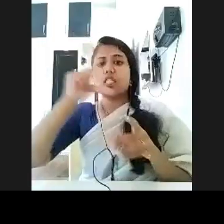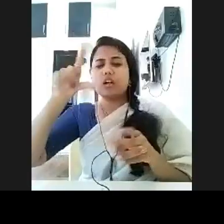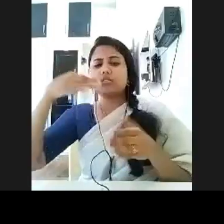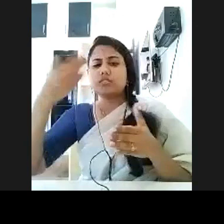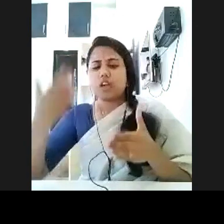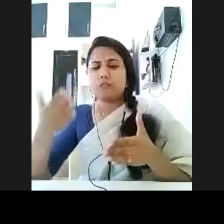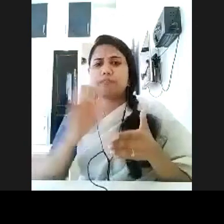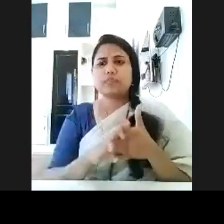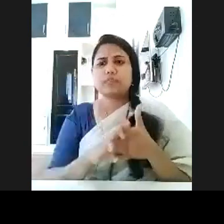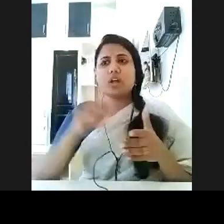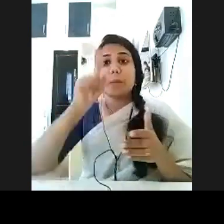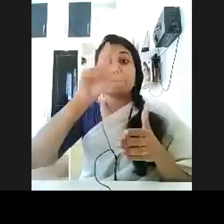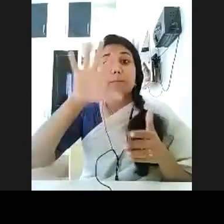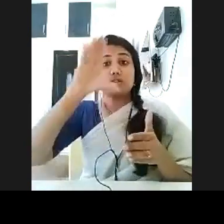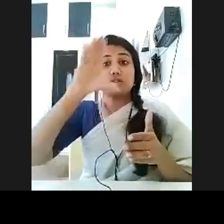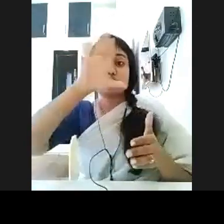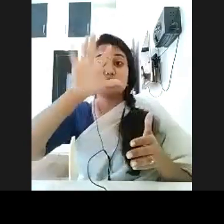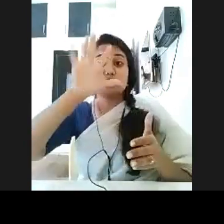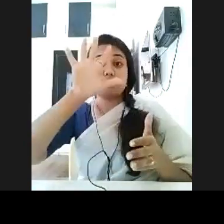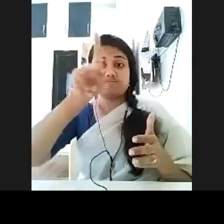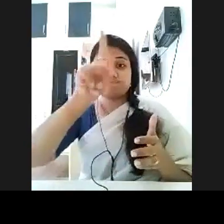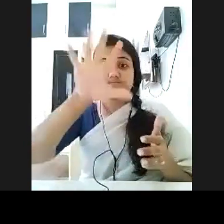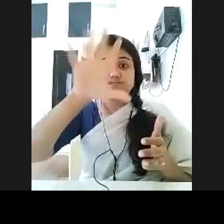വരുന്നത് 15 കോടി, ദറ്റ് ഇസ്